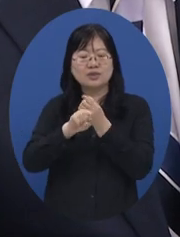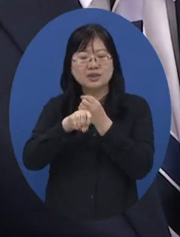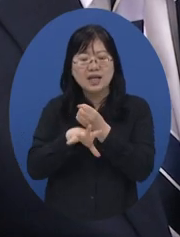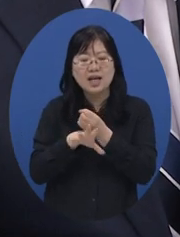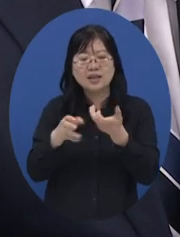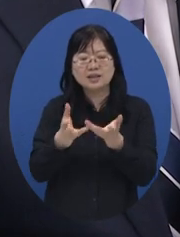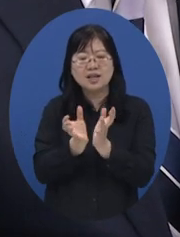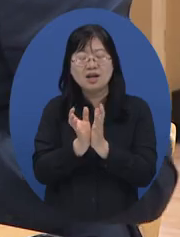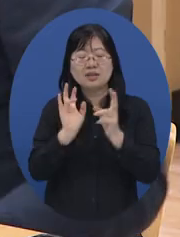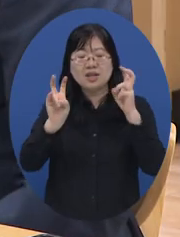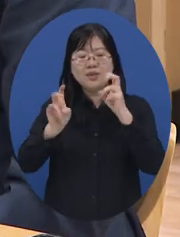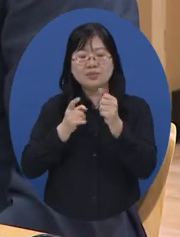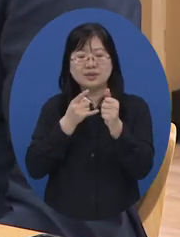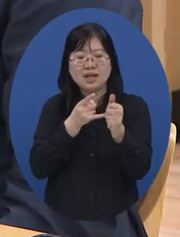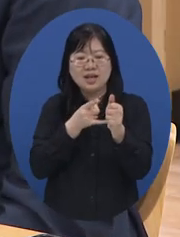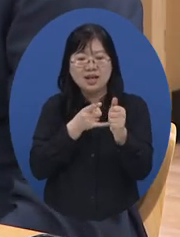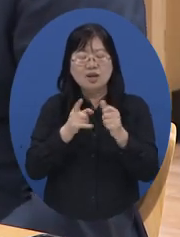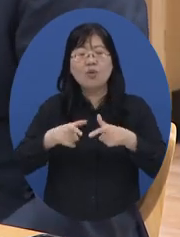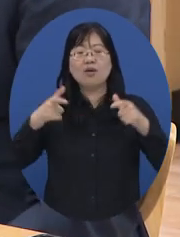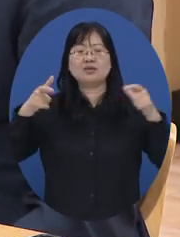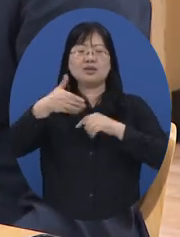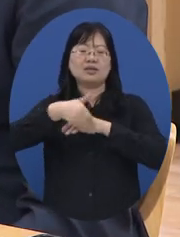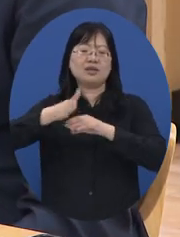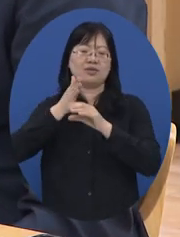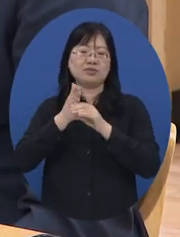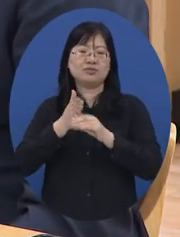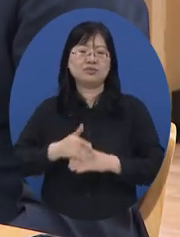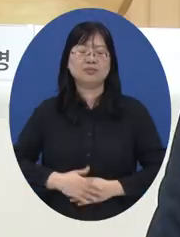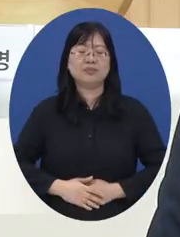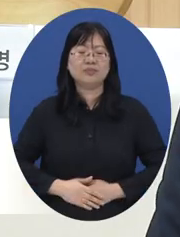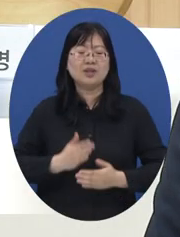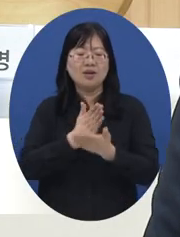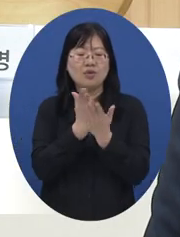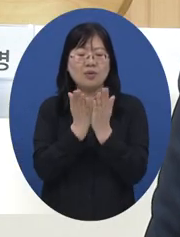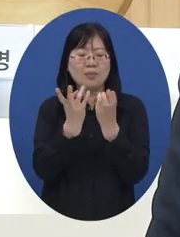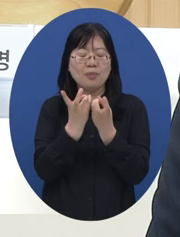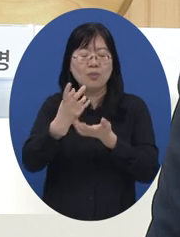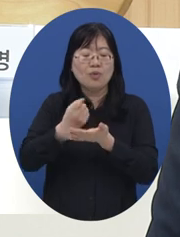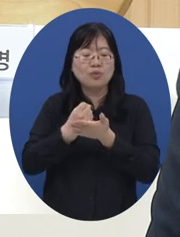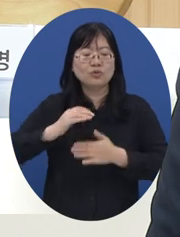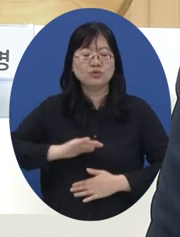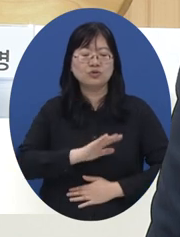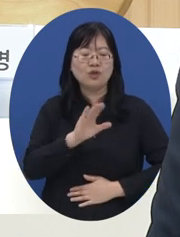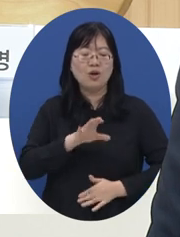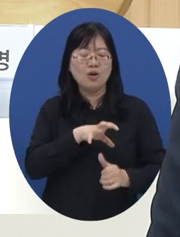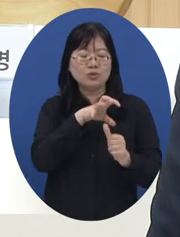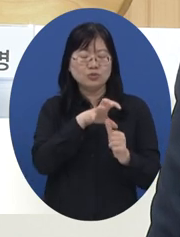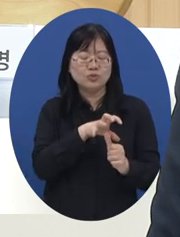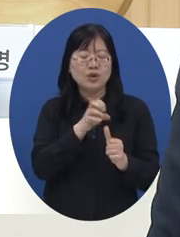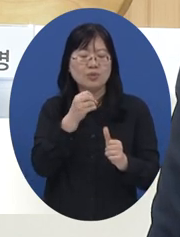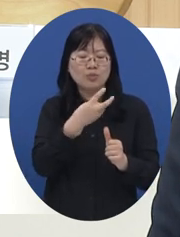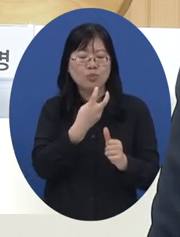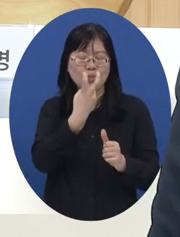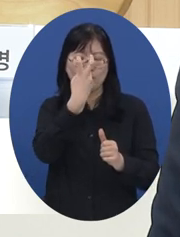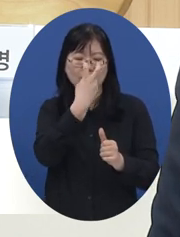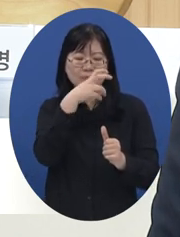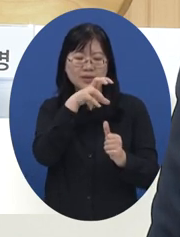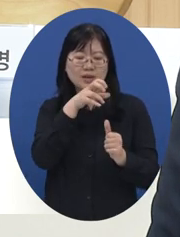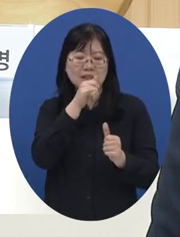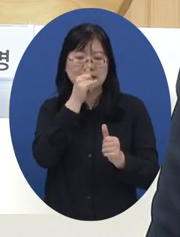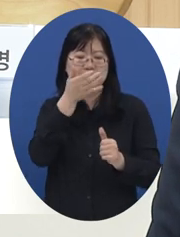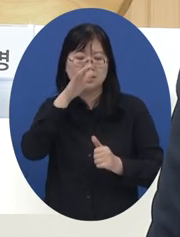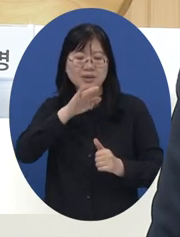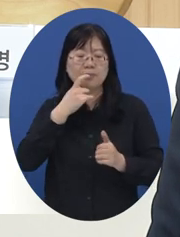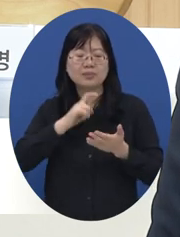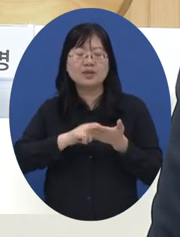발주한 사업장을 대상으로 확대해 나갈 방침입니다. 여러 가지 방식으로 우리가 그걸 뭐 규제하고 또